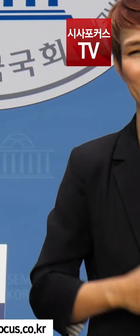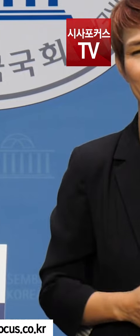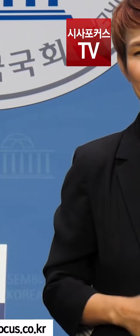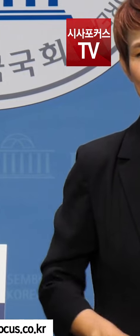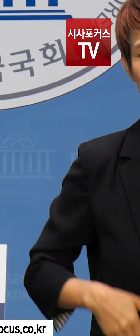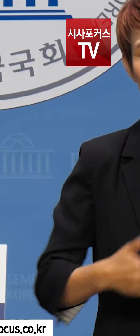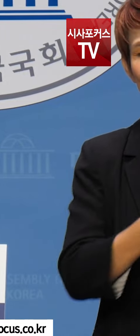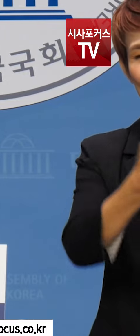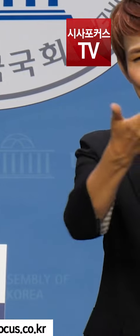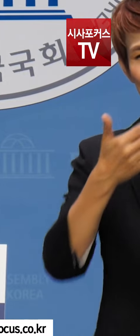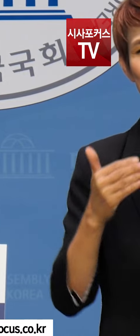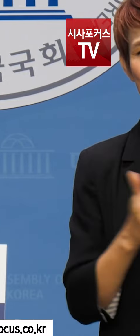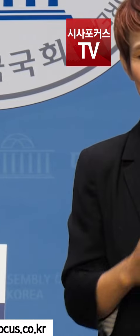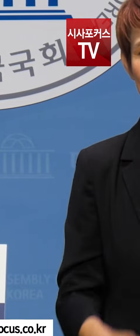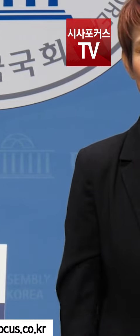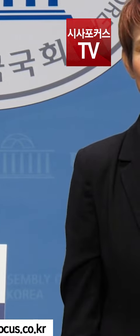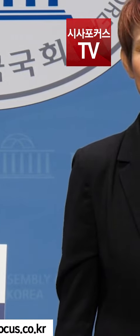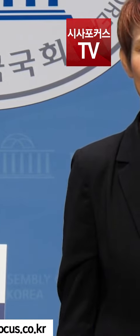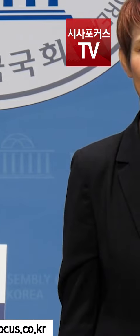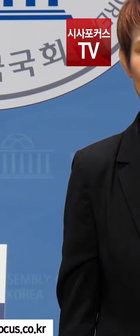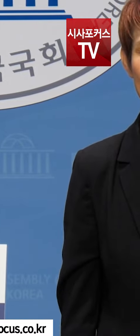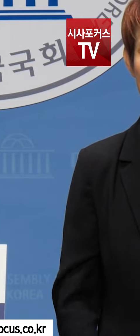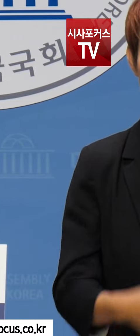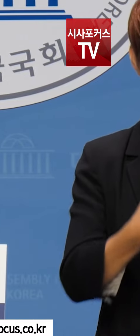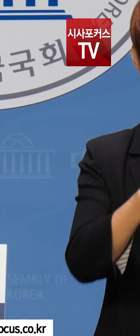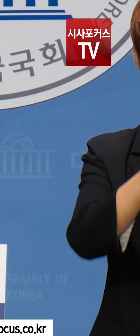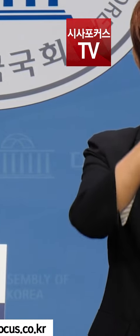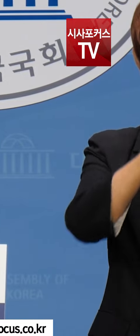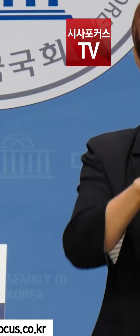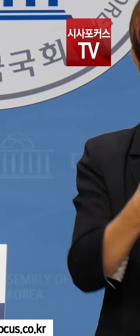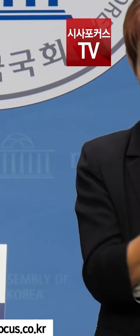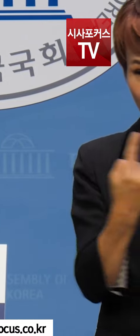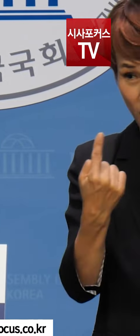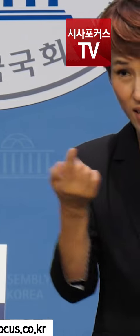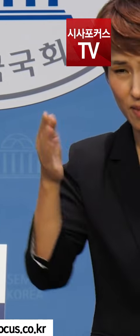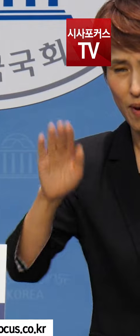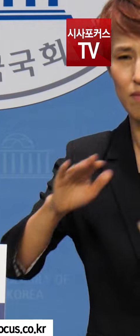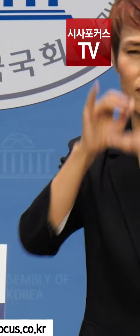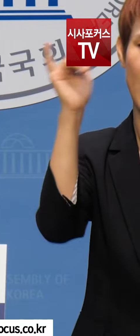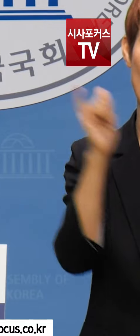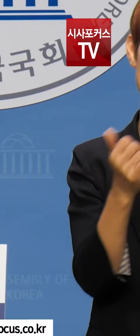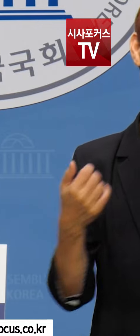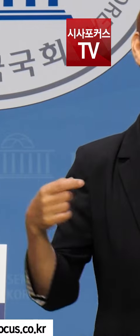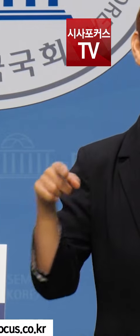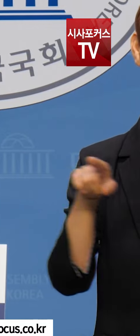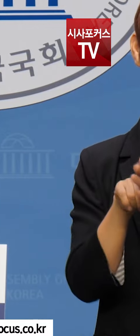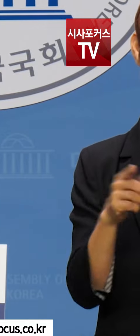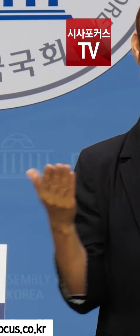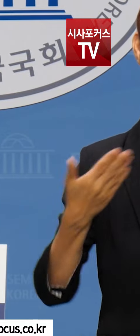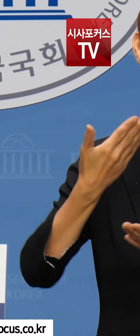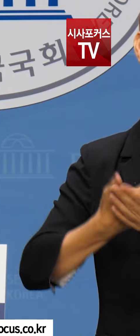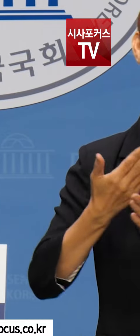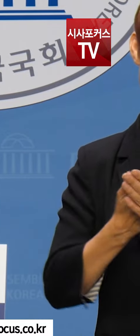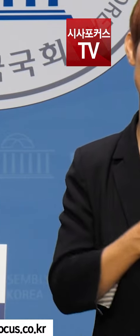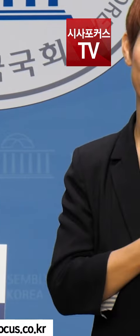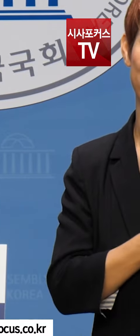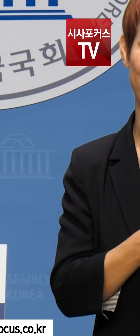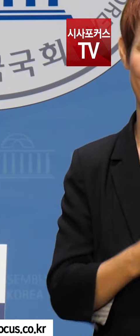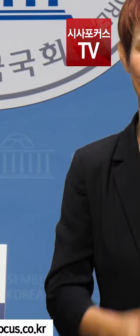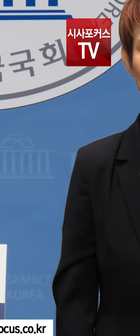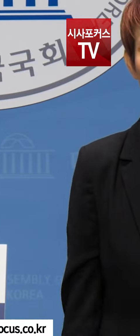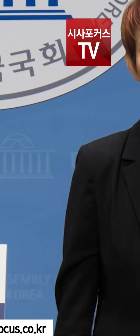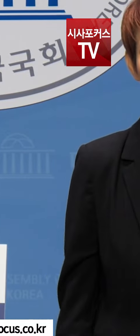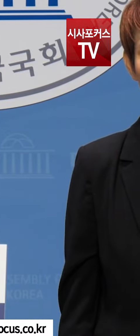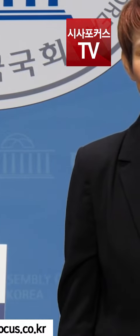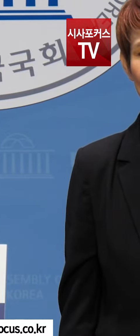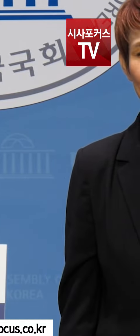격려를 보내주셨습니다. 태백을 떠나더라도 우리 사회를 위해 일해달라 하셨습니다.